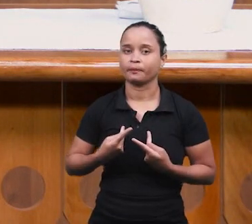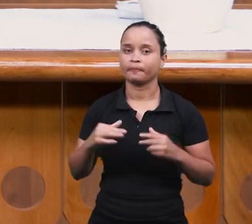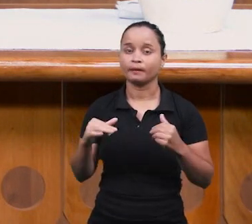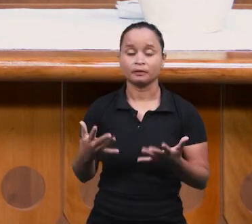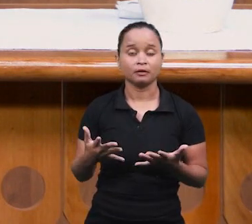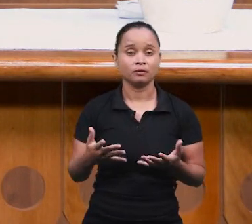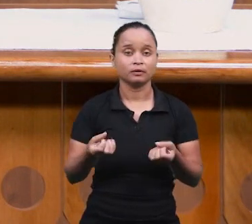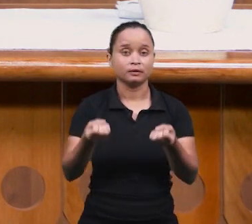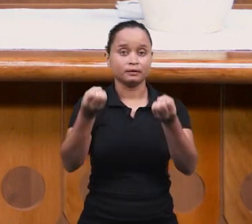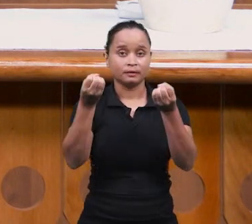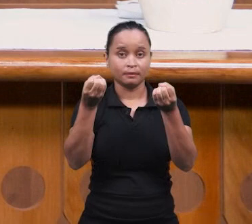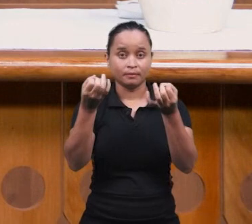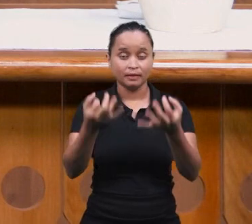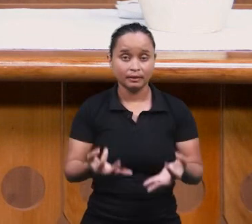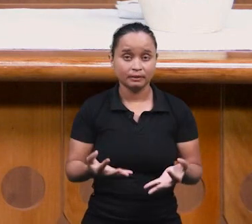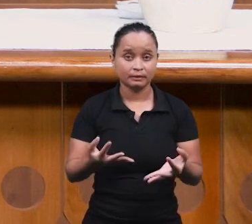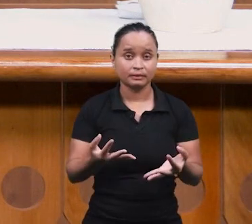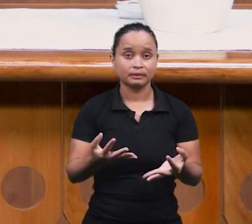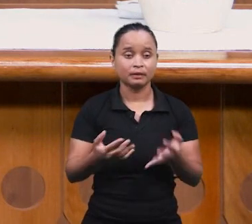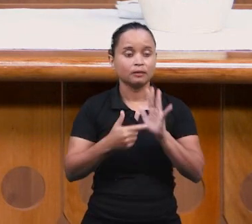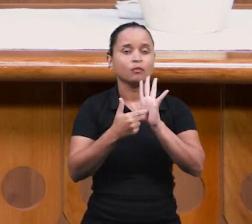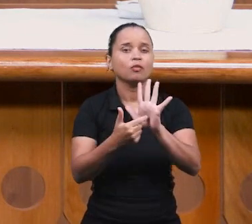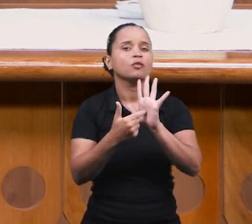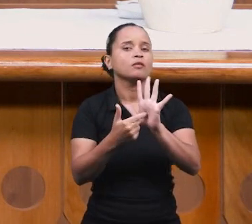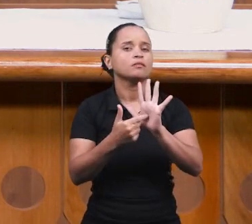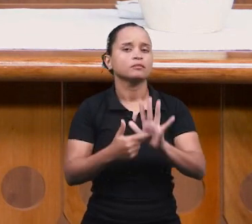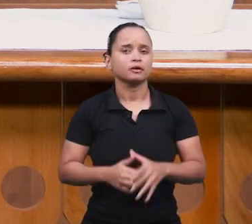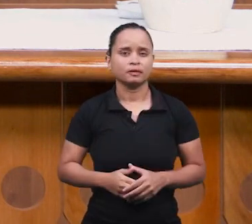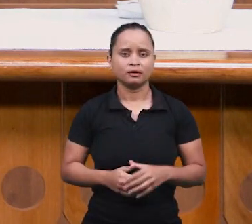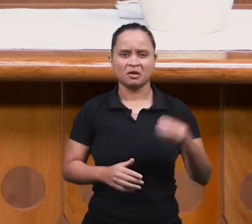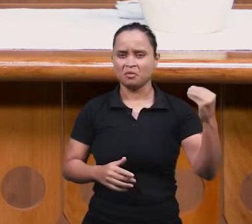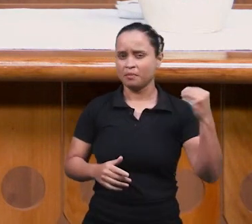Donc quand il parle à propos